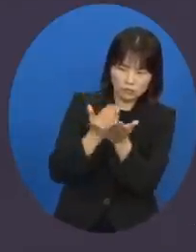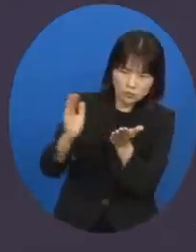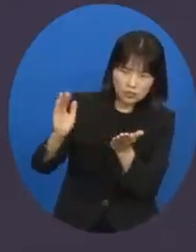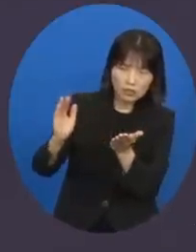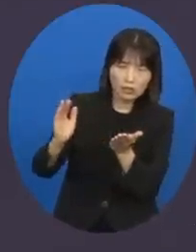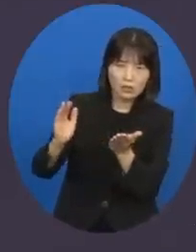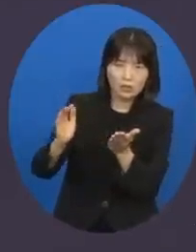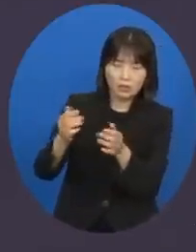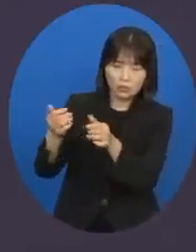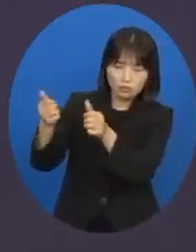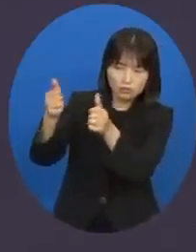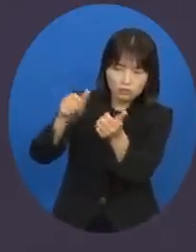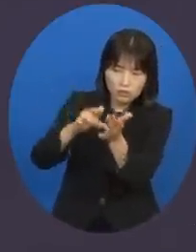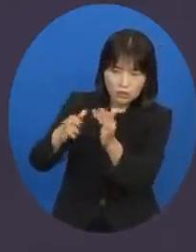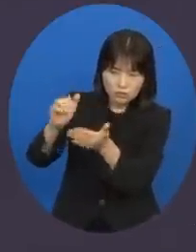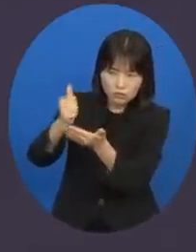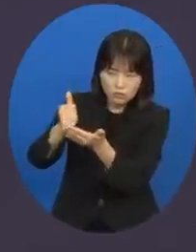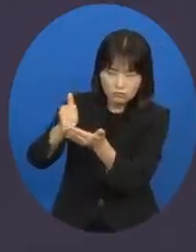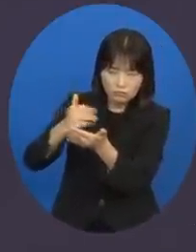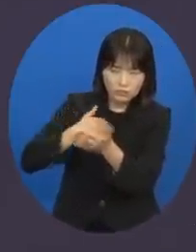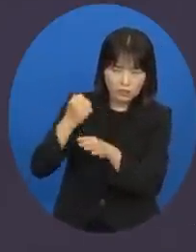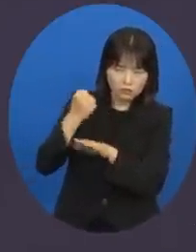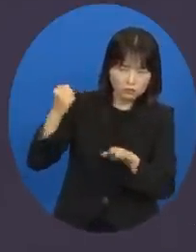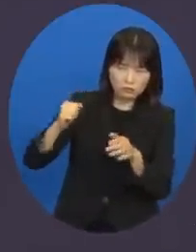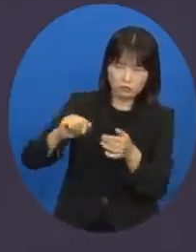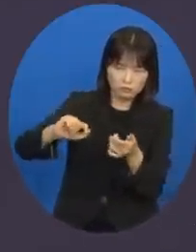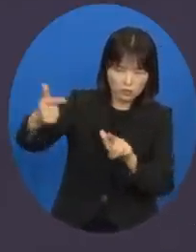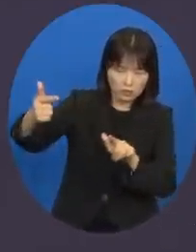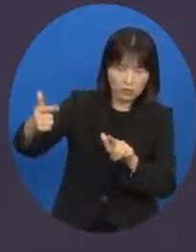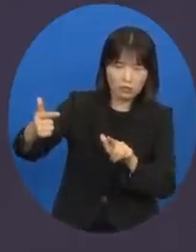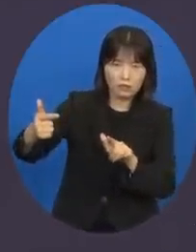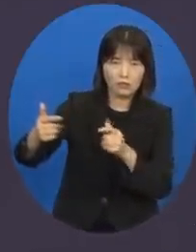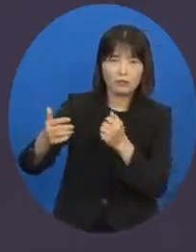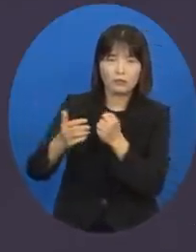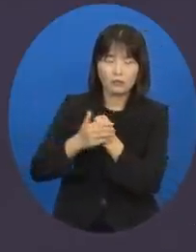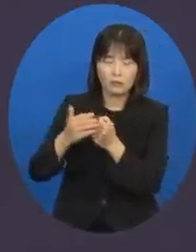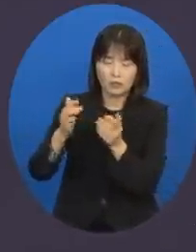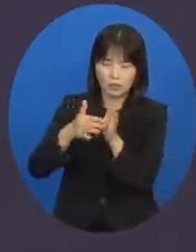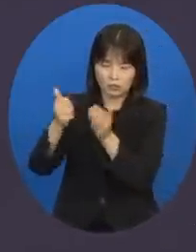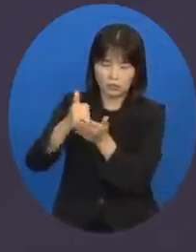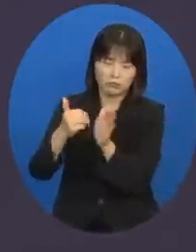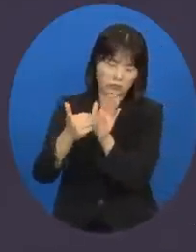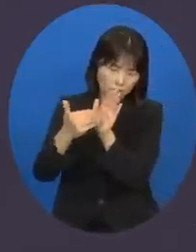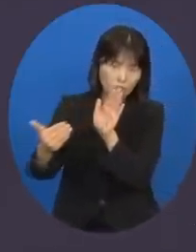죽어가는 예수님은 기준에 부합하지 않으니까 그를 거부를 하게 됩니다.